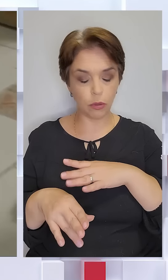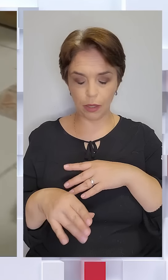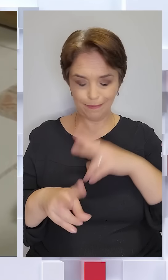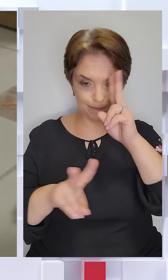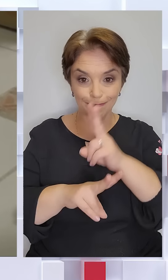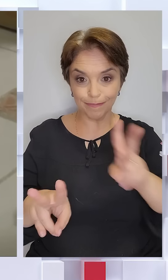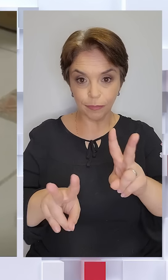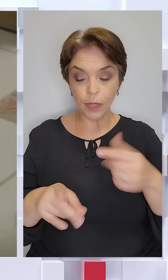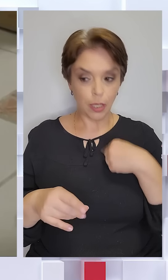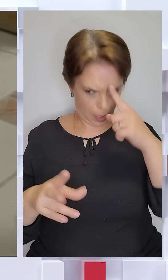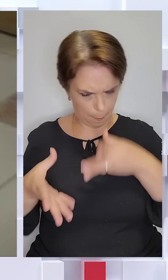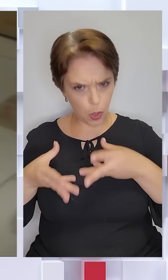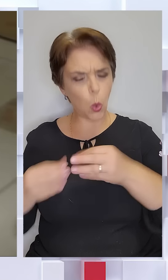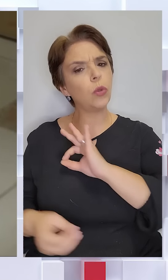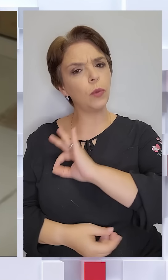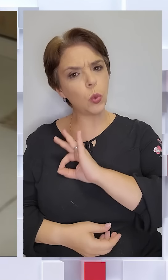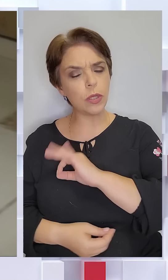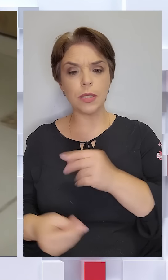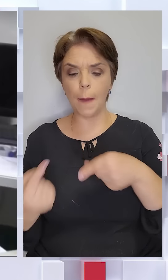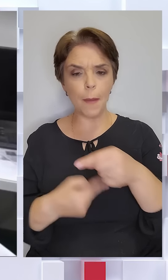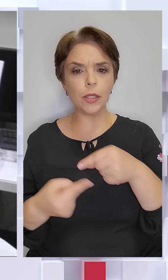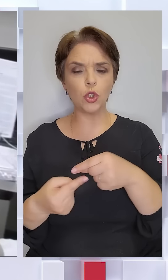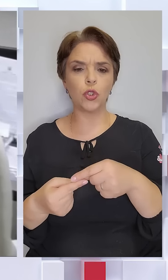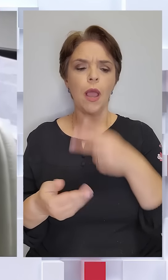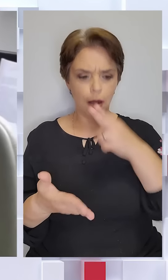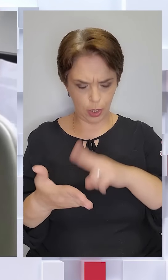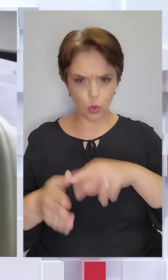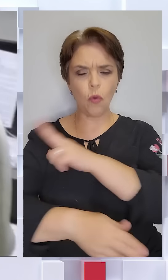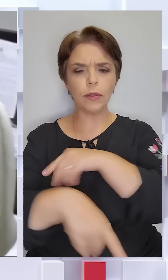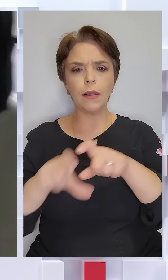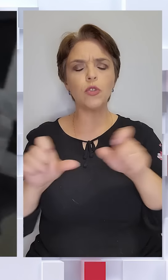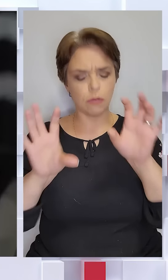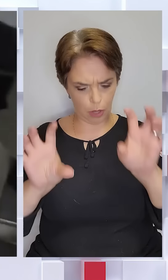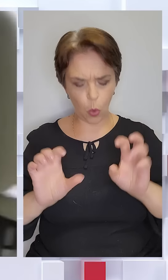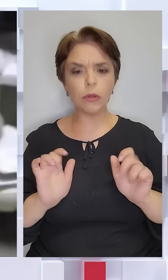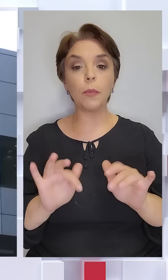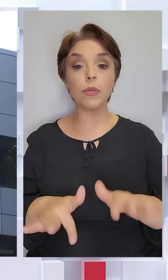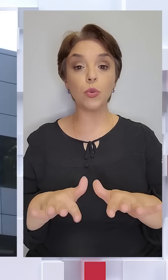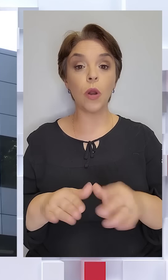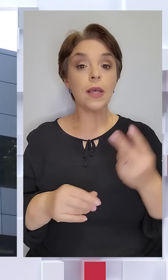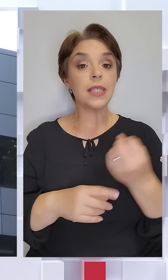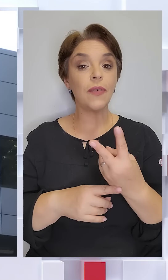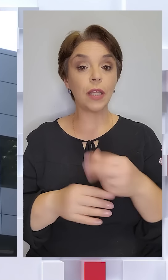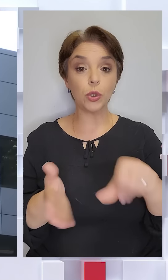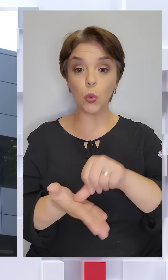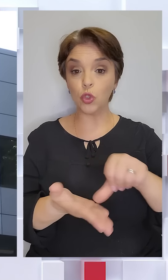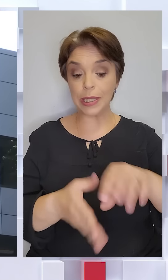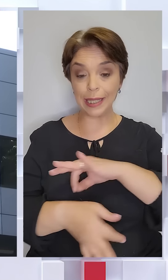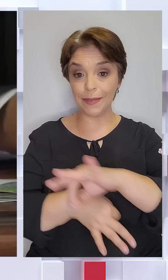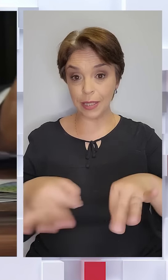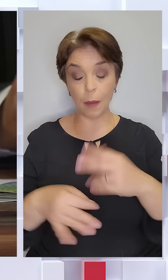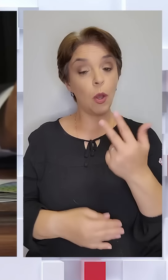введені в оману, бо їх переконували юристи і менеджери ліцензованих клінік, що це законна процедура. З 12 учасників